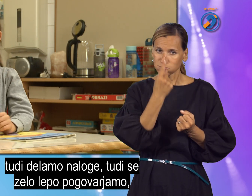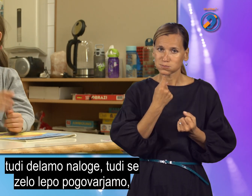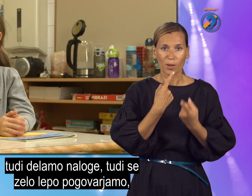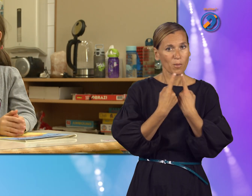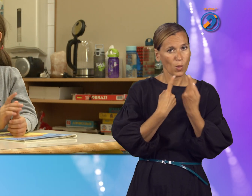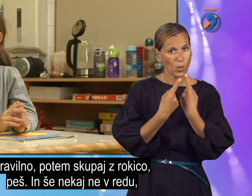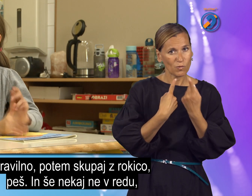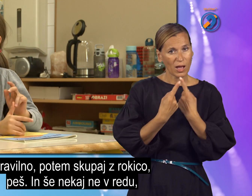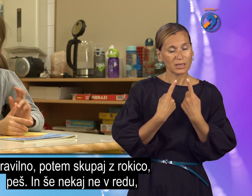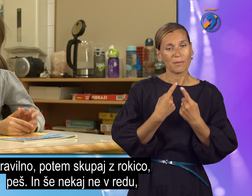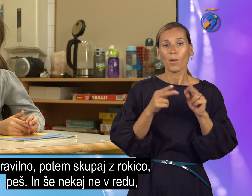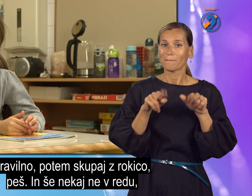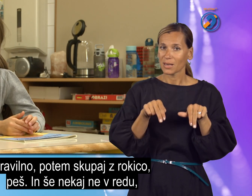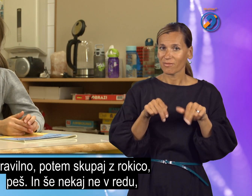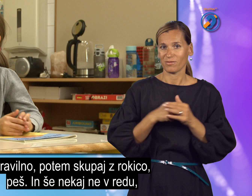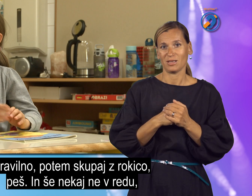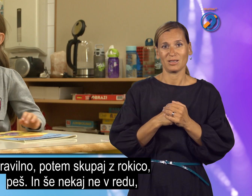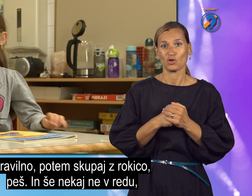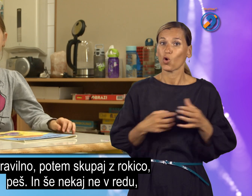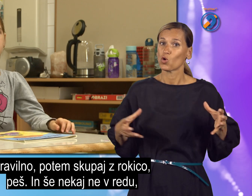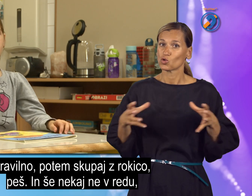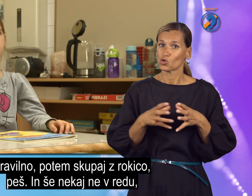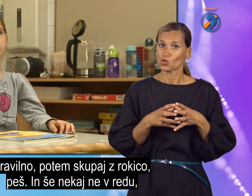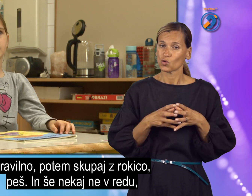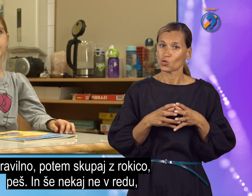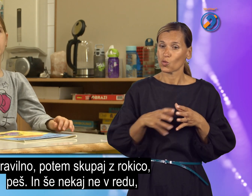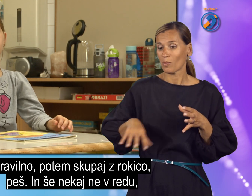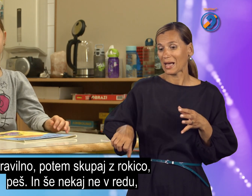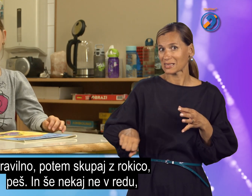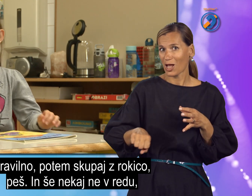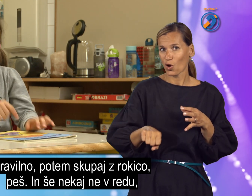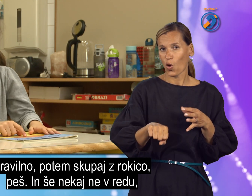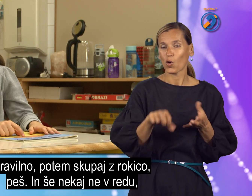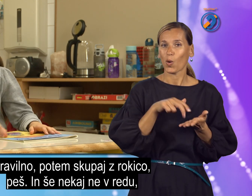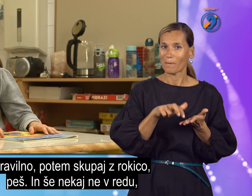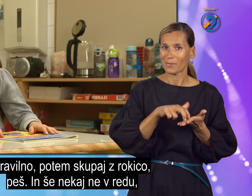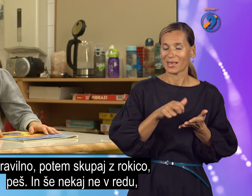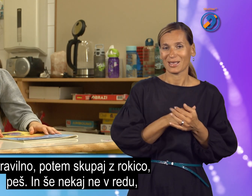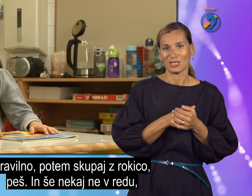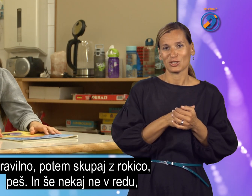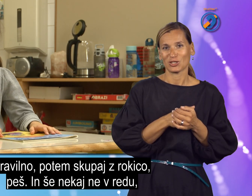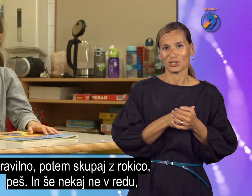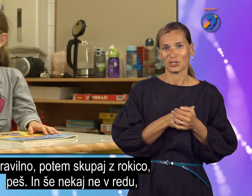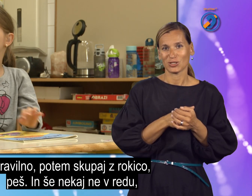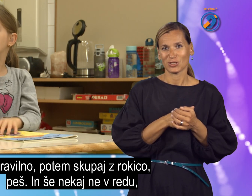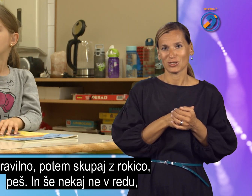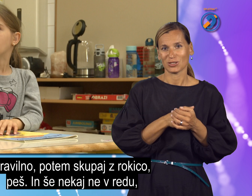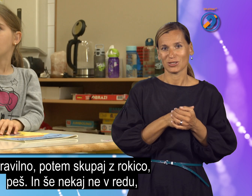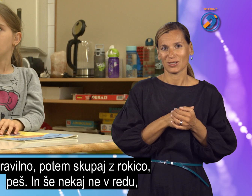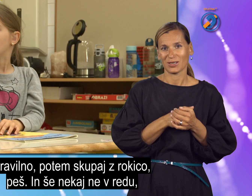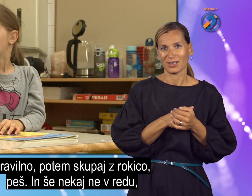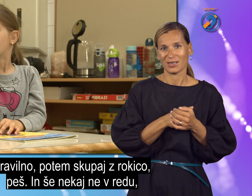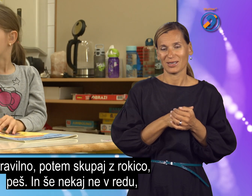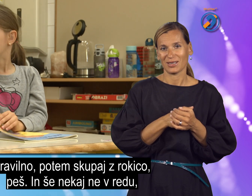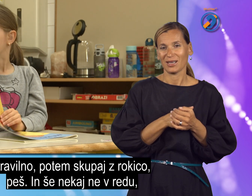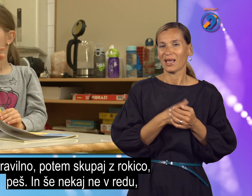pogovarjajo na pravilno, potem skupaj z rokico, potem pešk in